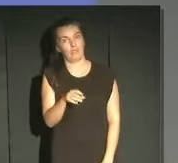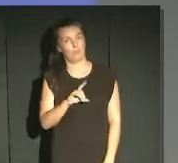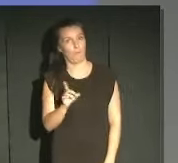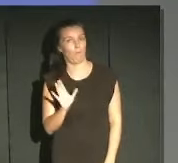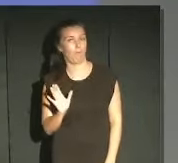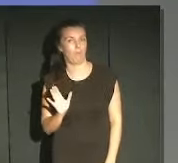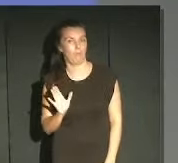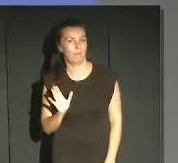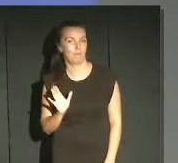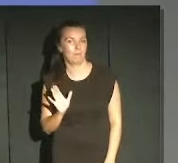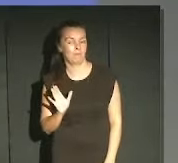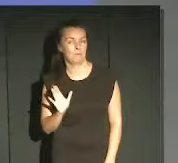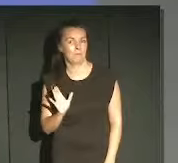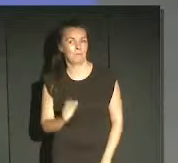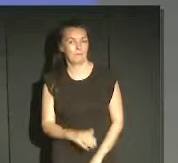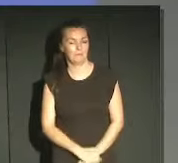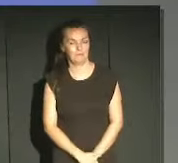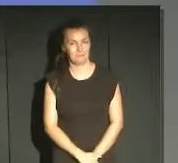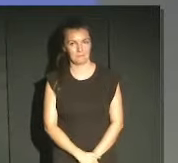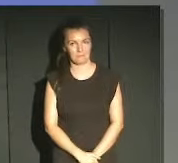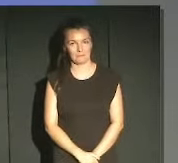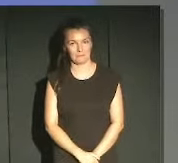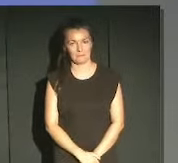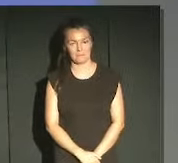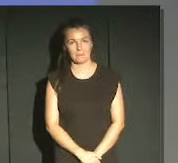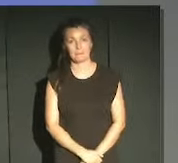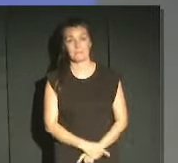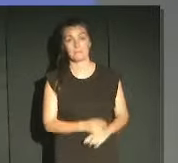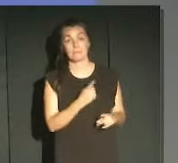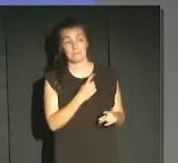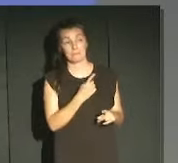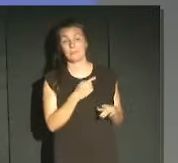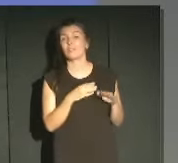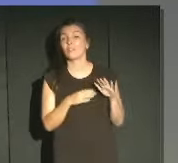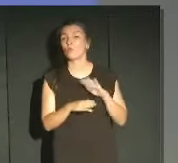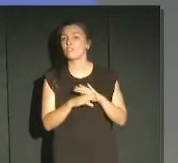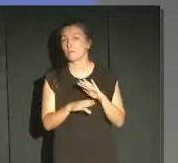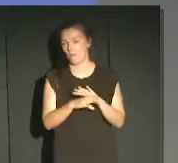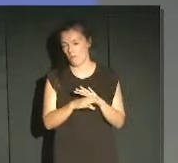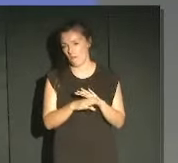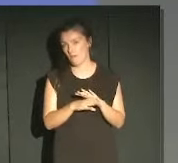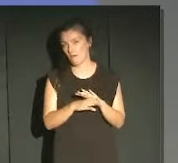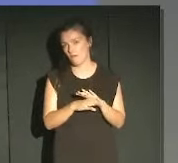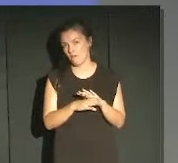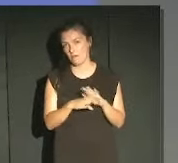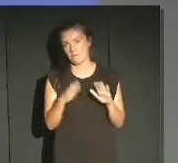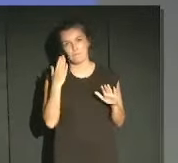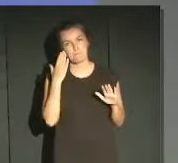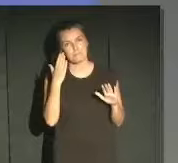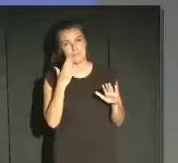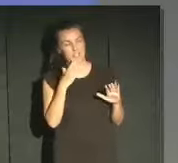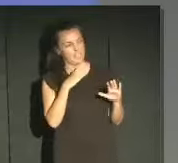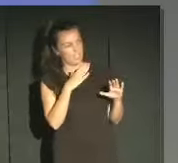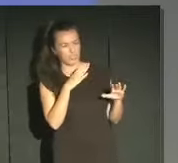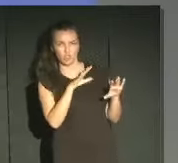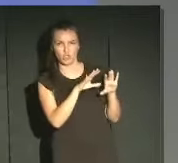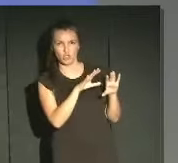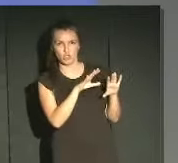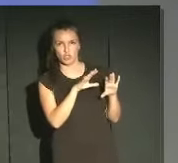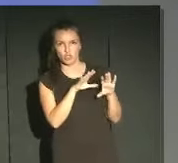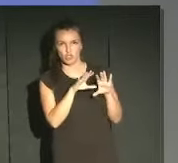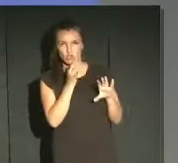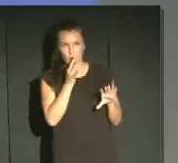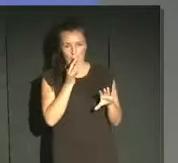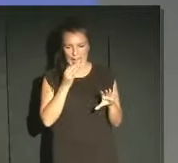rien mais les mauvais choix à la base à la racine s'il s'opère ici dans